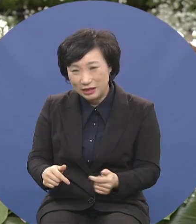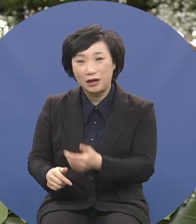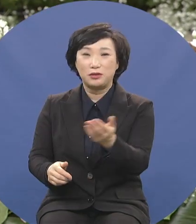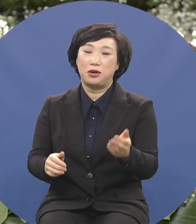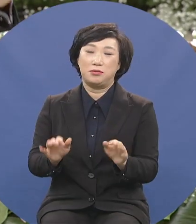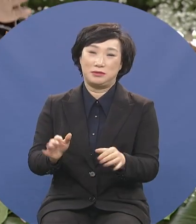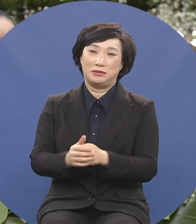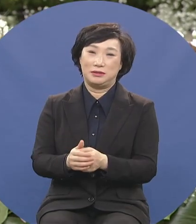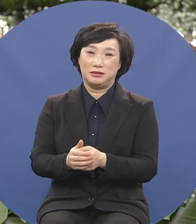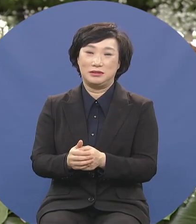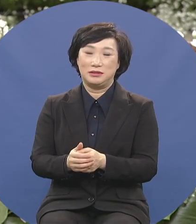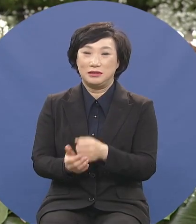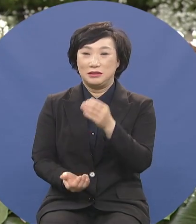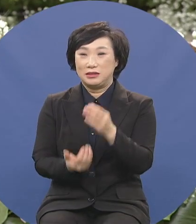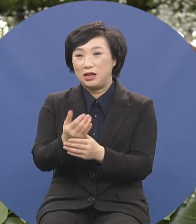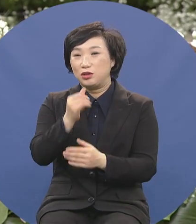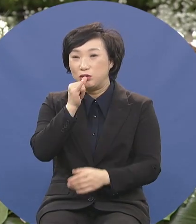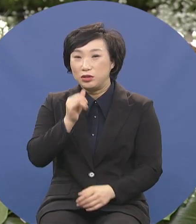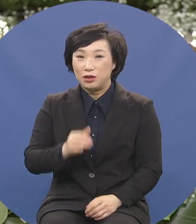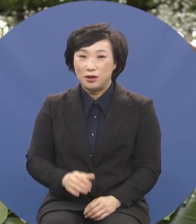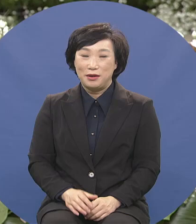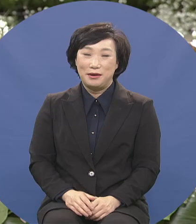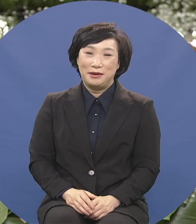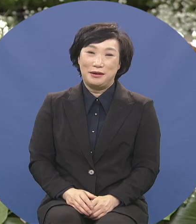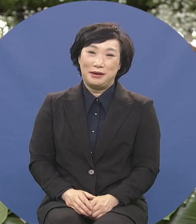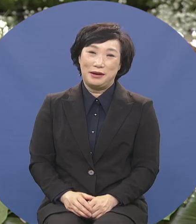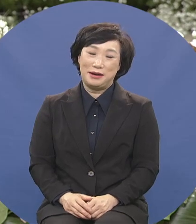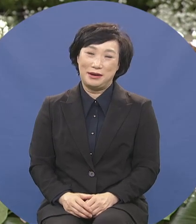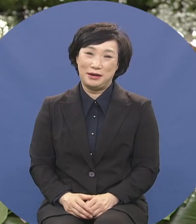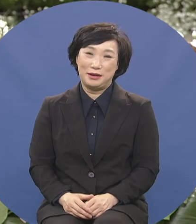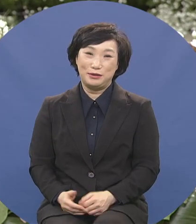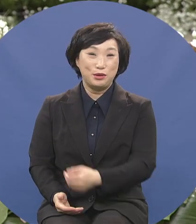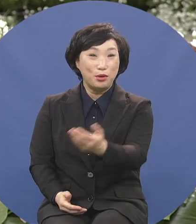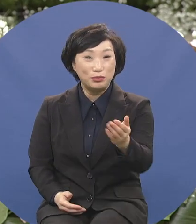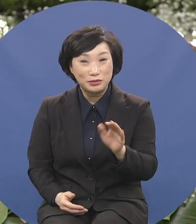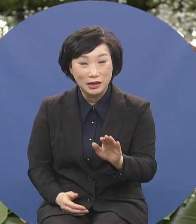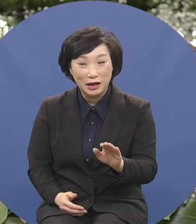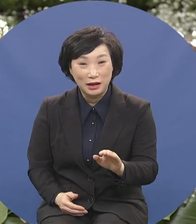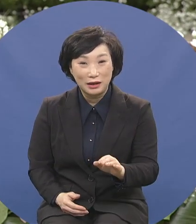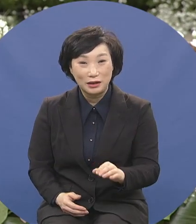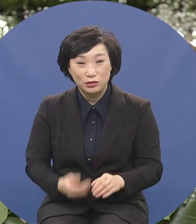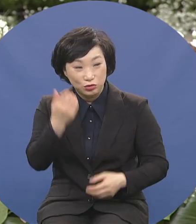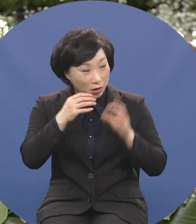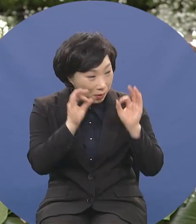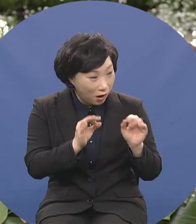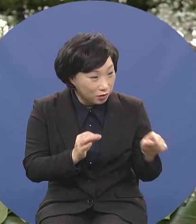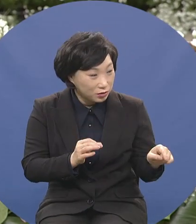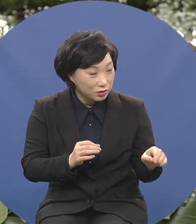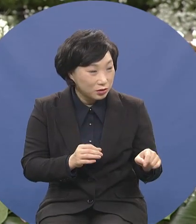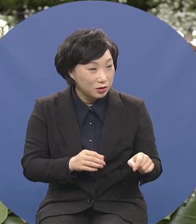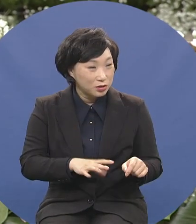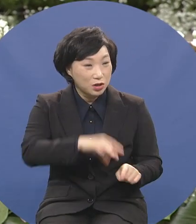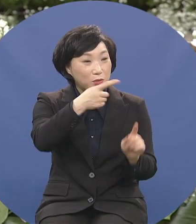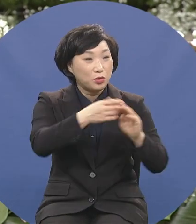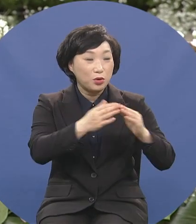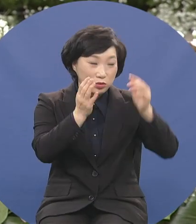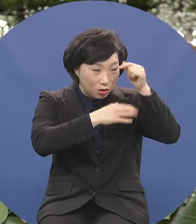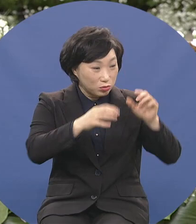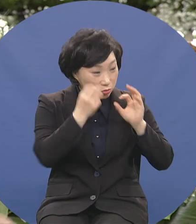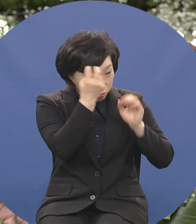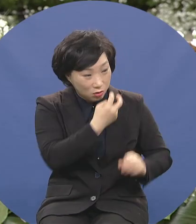항상 나타난다고 했으니 누가 봐도 그 사람들이 정신병자 미친 사람 같지